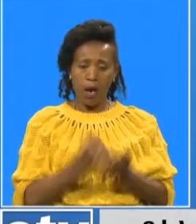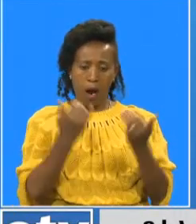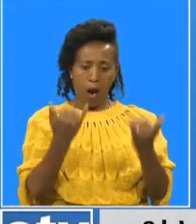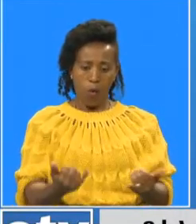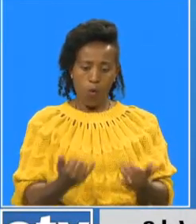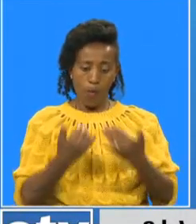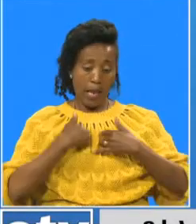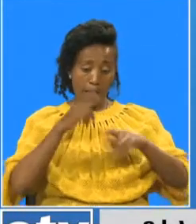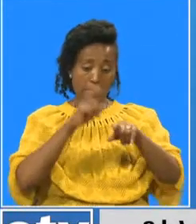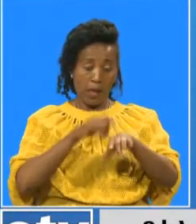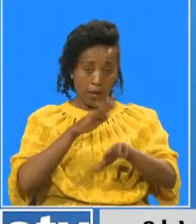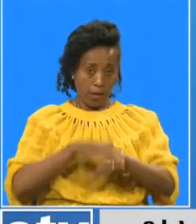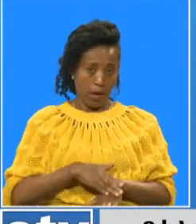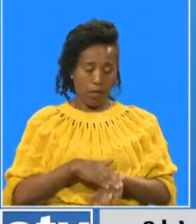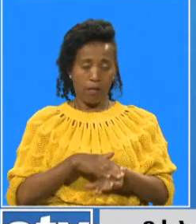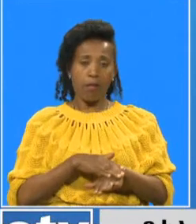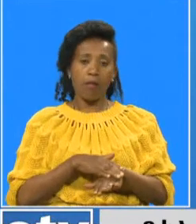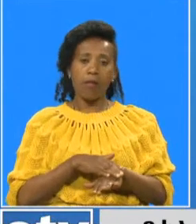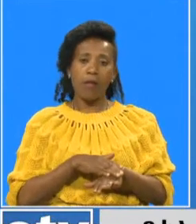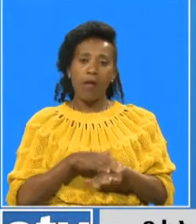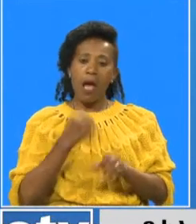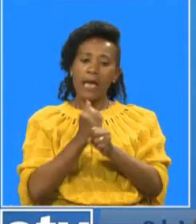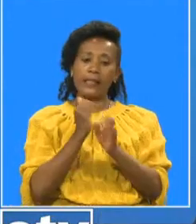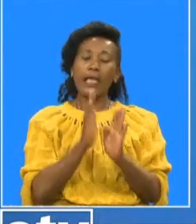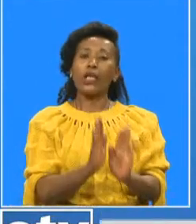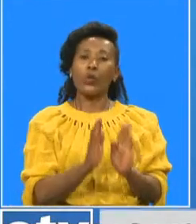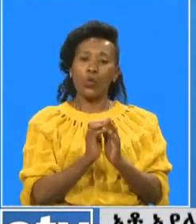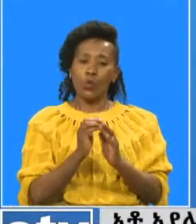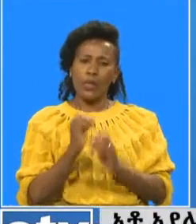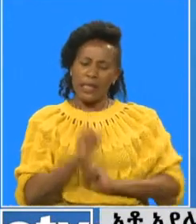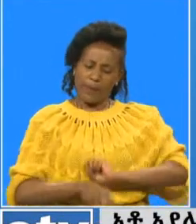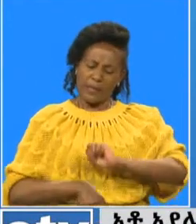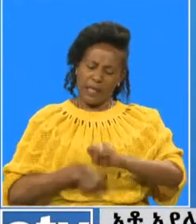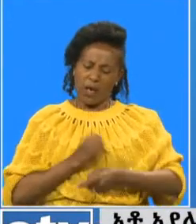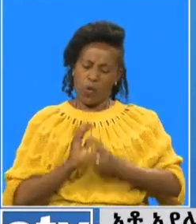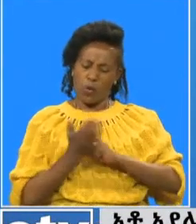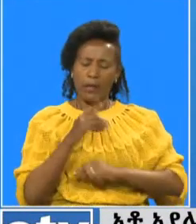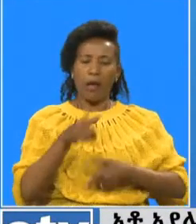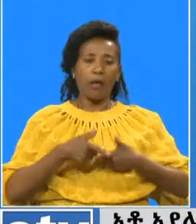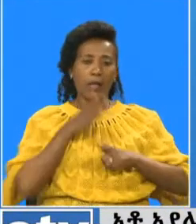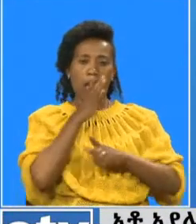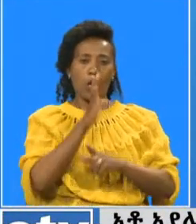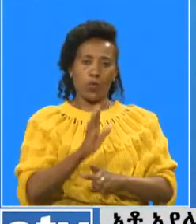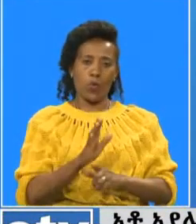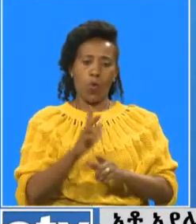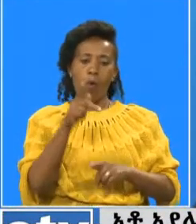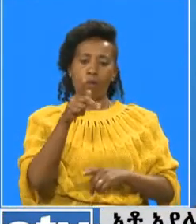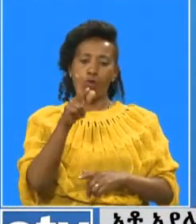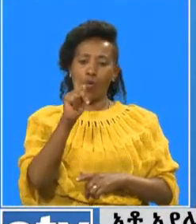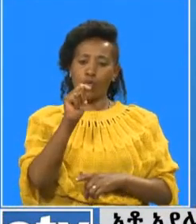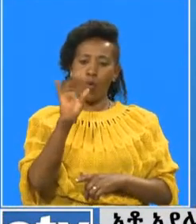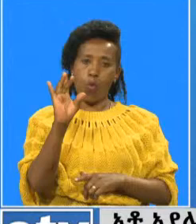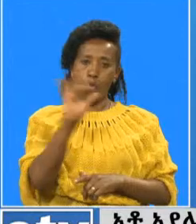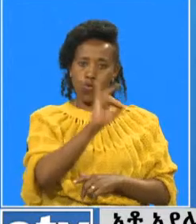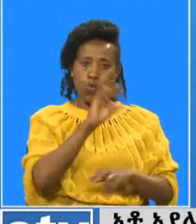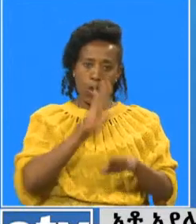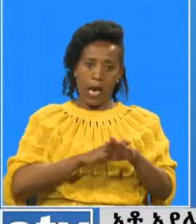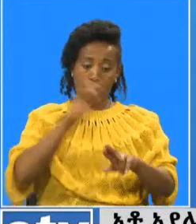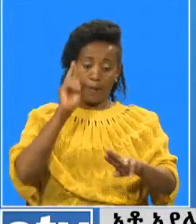አሁን ባለንበት ሰዓት ላይ አሰሪውን የሚጨናነቅበት ሁኔታ እንዳይኖር በፕሮቶኮል ላይ